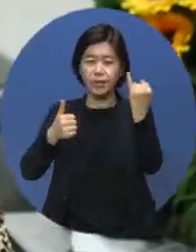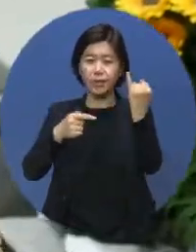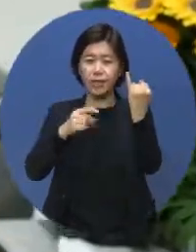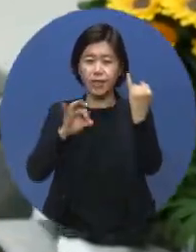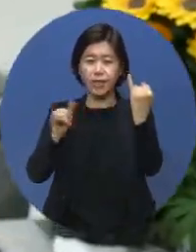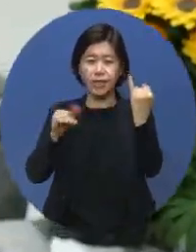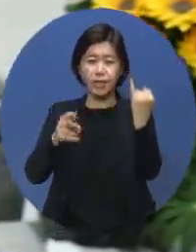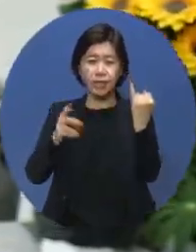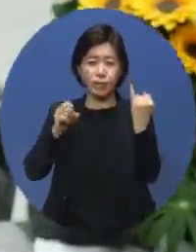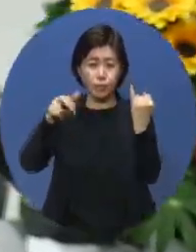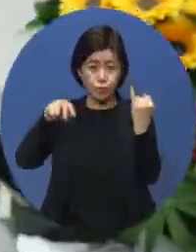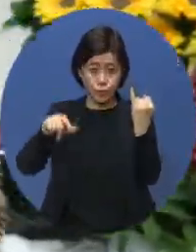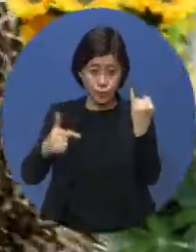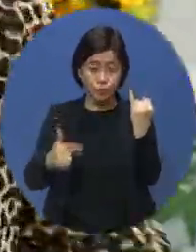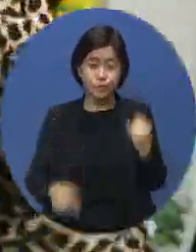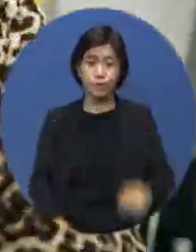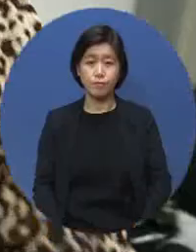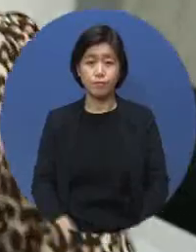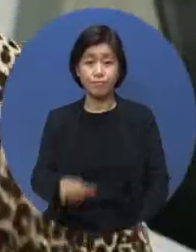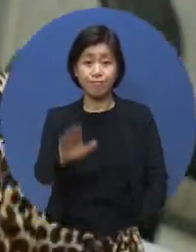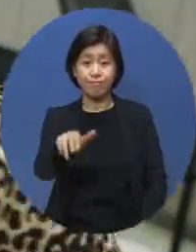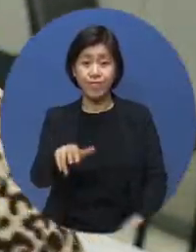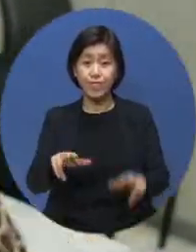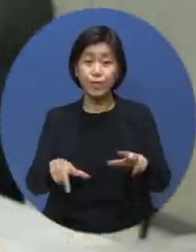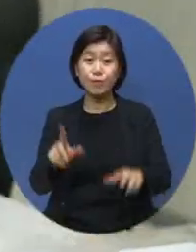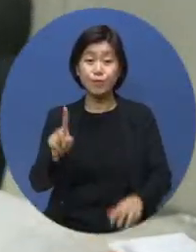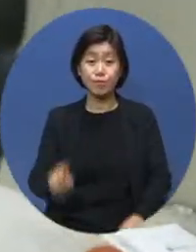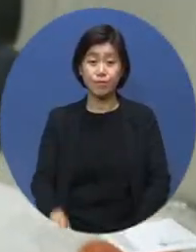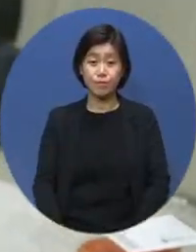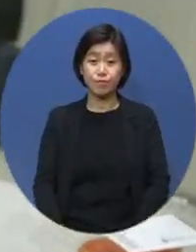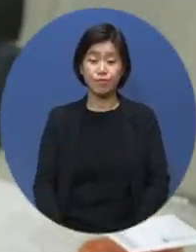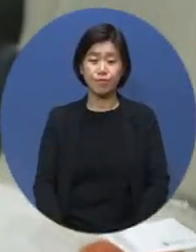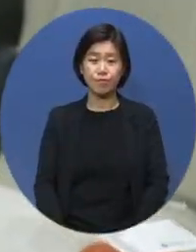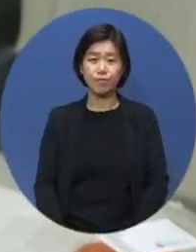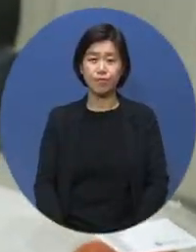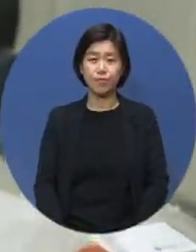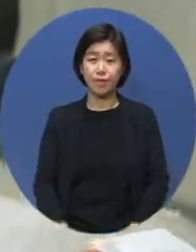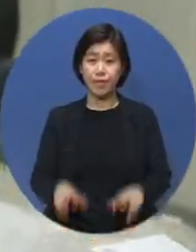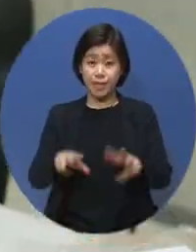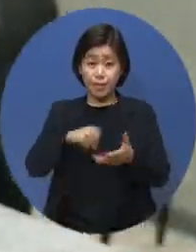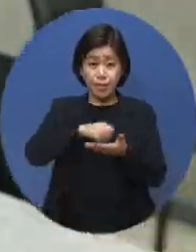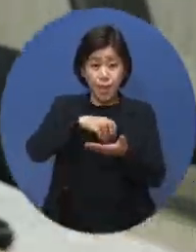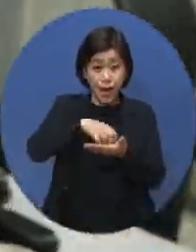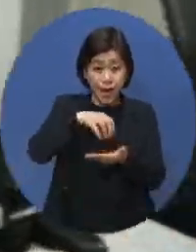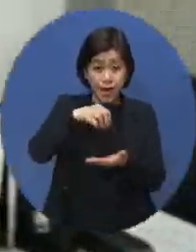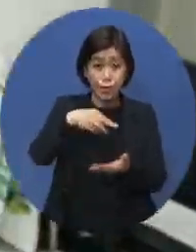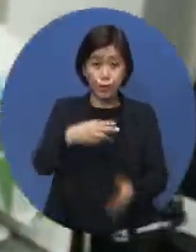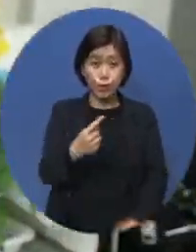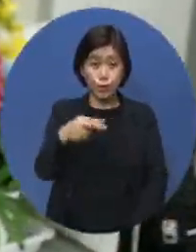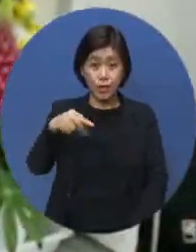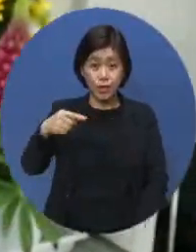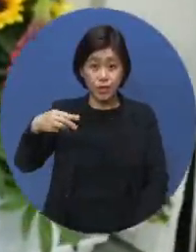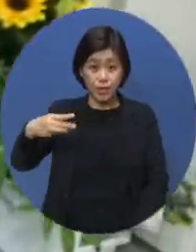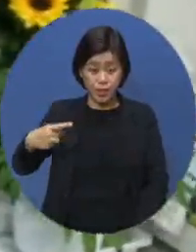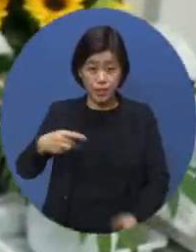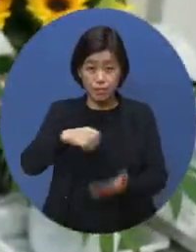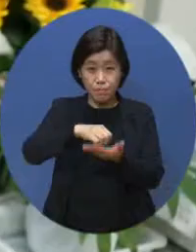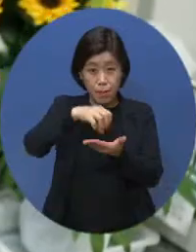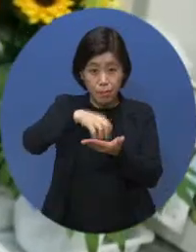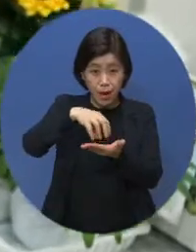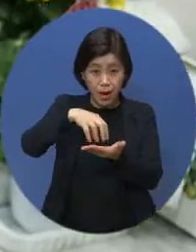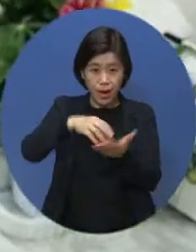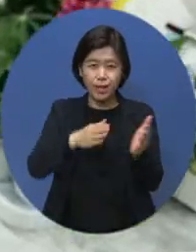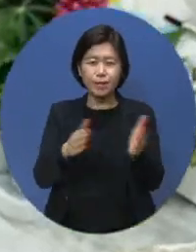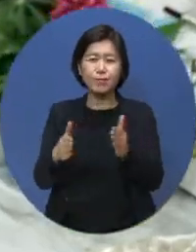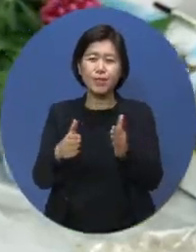지금 뭐 하세요 5 뭐 하세요 으 아 네 스토리를 모르겠네요